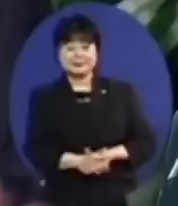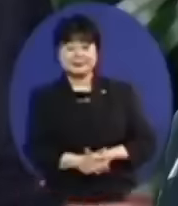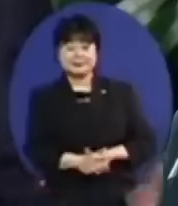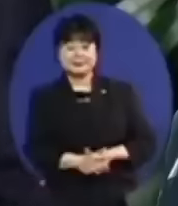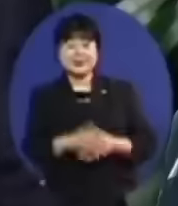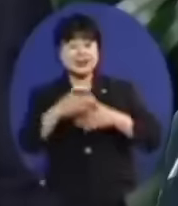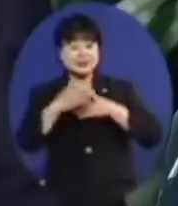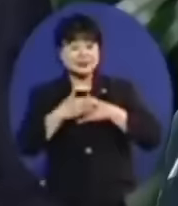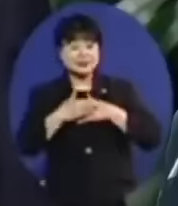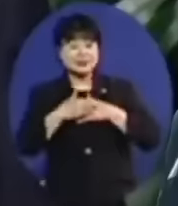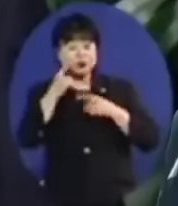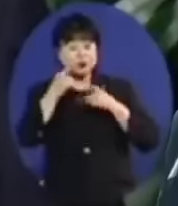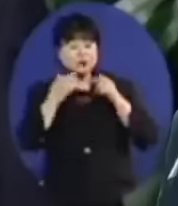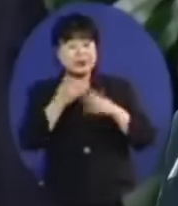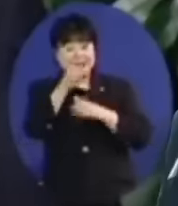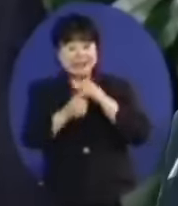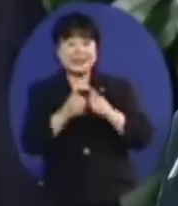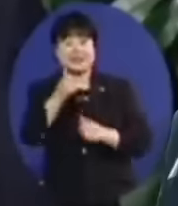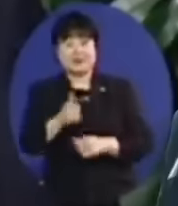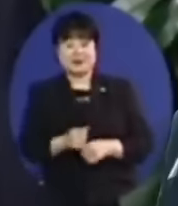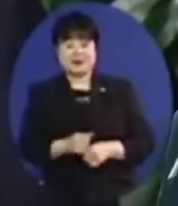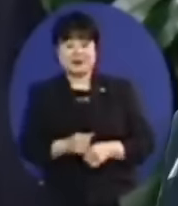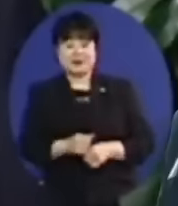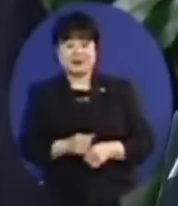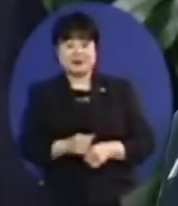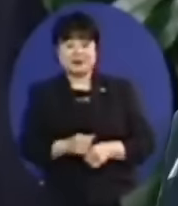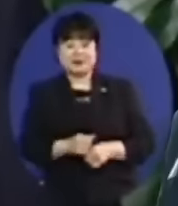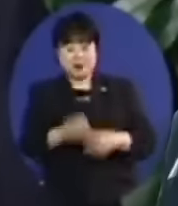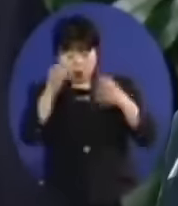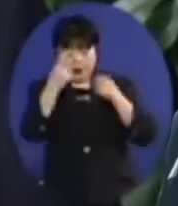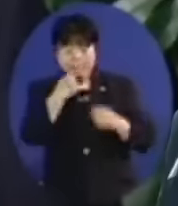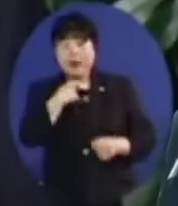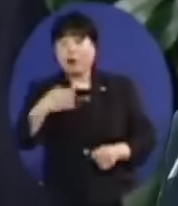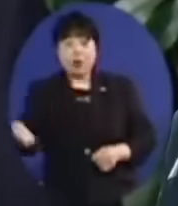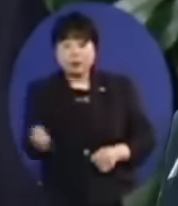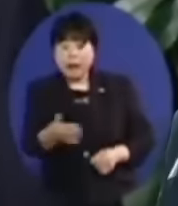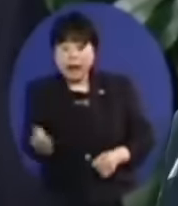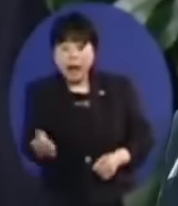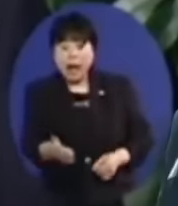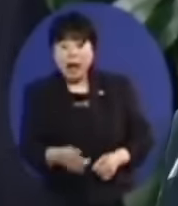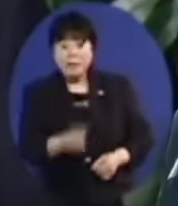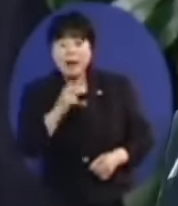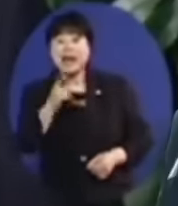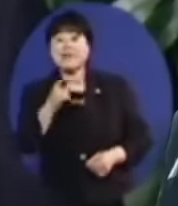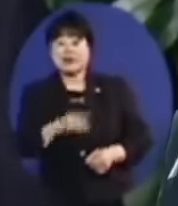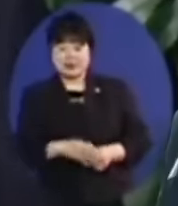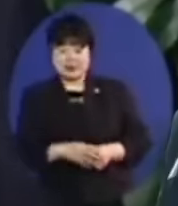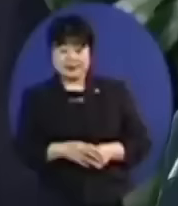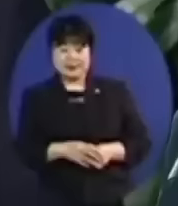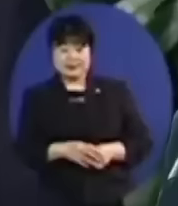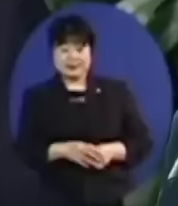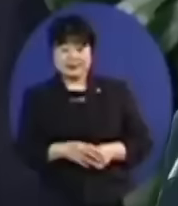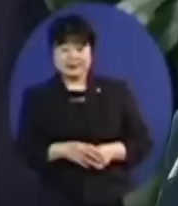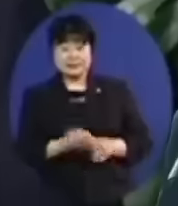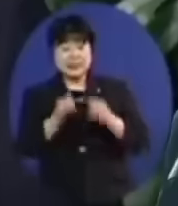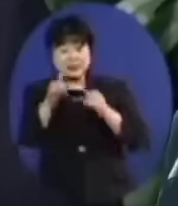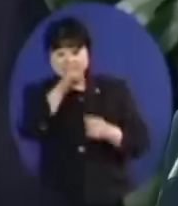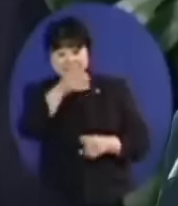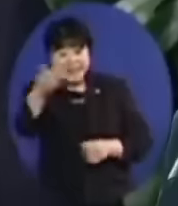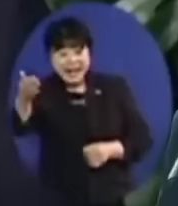나는 하나님이 전혀 시련과 고난도 당하지 않게 한대요. 그렇게 말하면